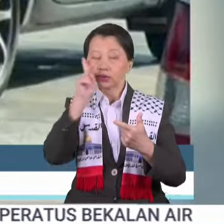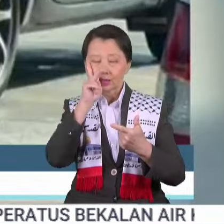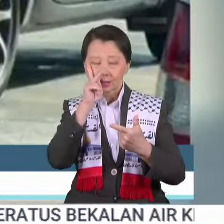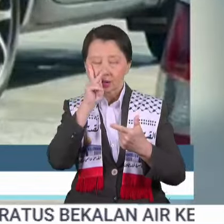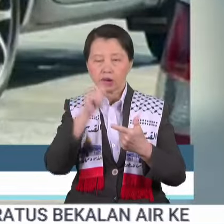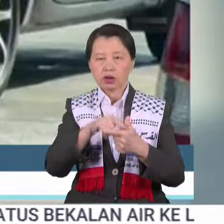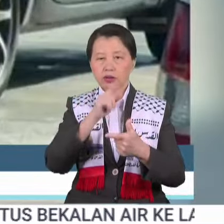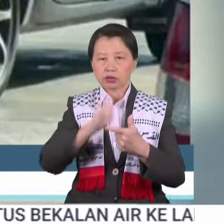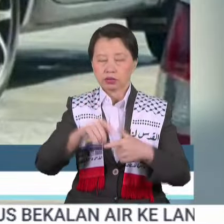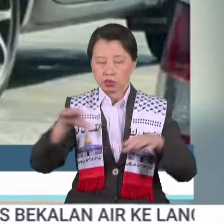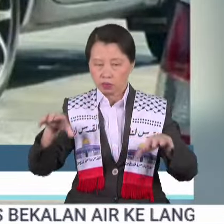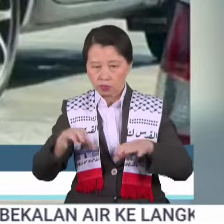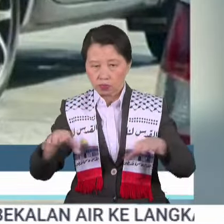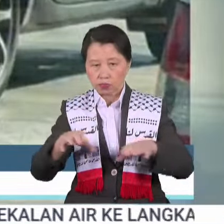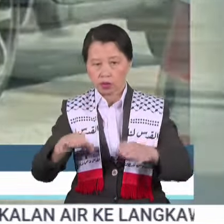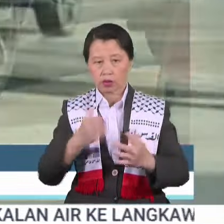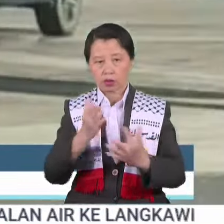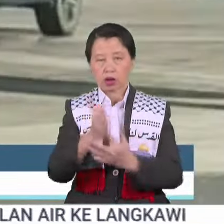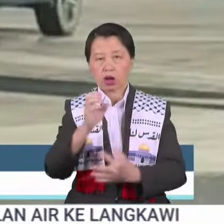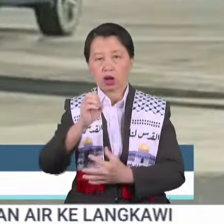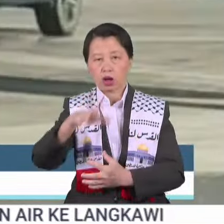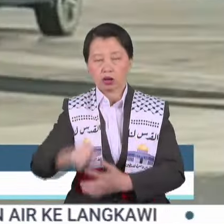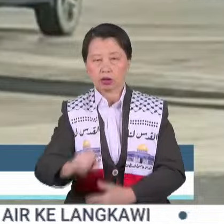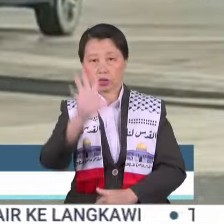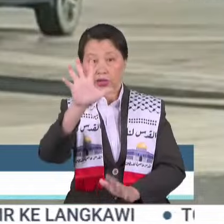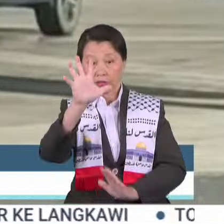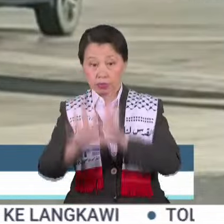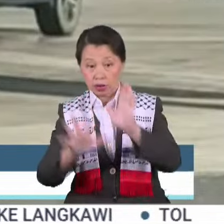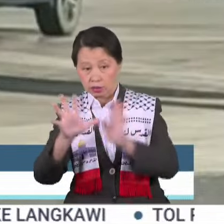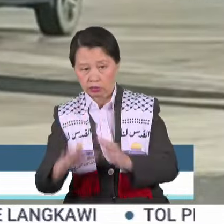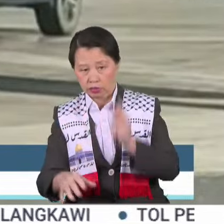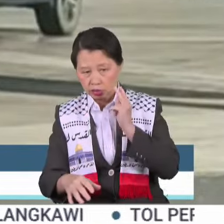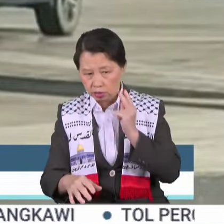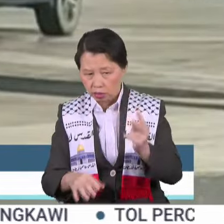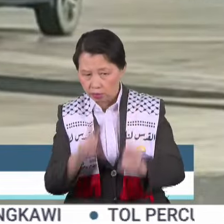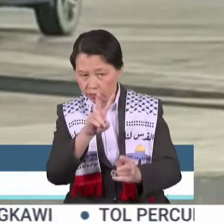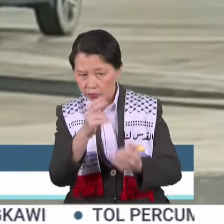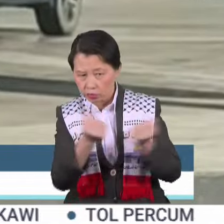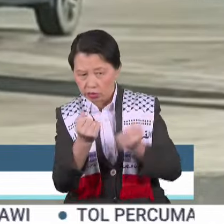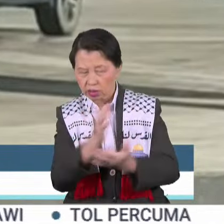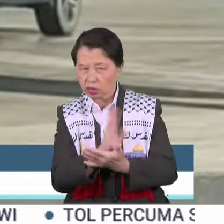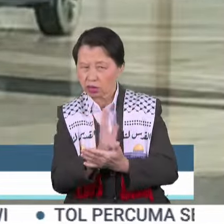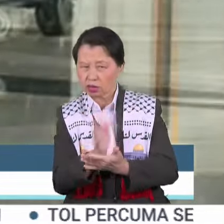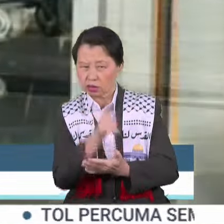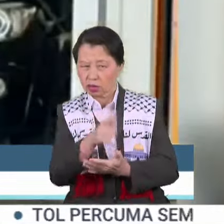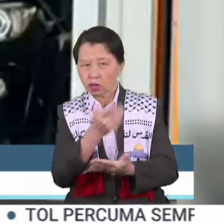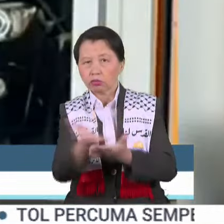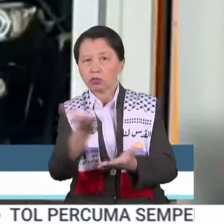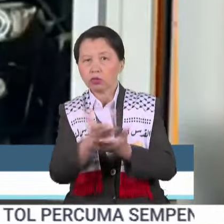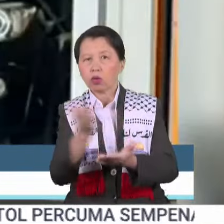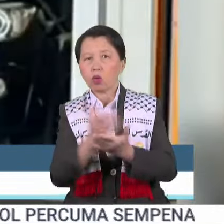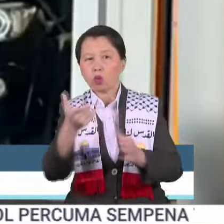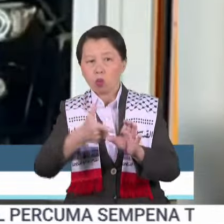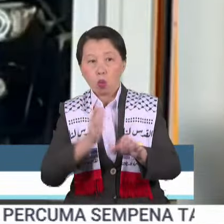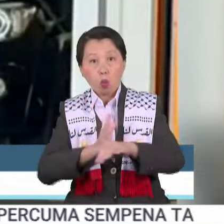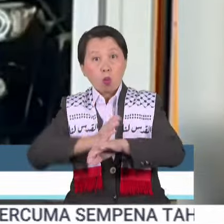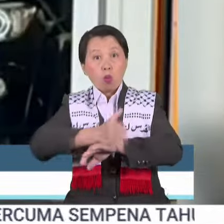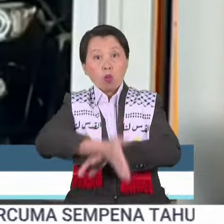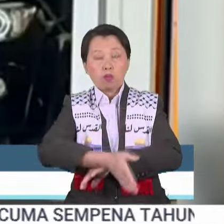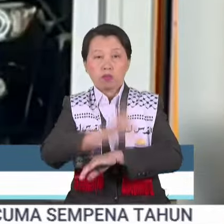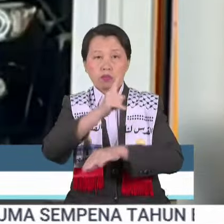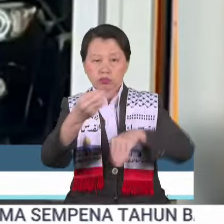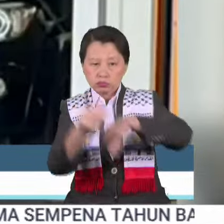Kedah dilaksana. Menerusi operasi 5 jam itu, 2 kenderaan mencurigakan didapati melakukan belian diesel melebihi